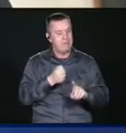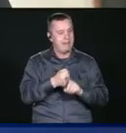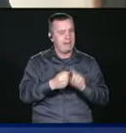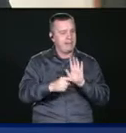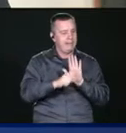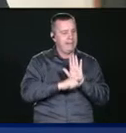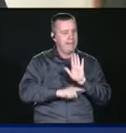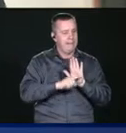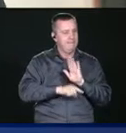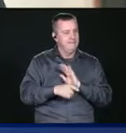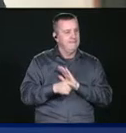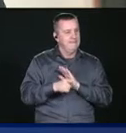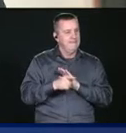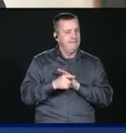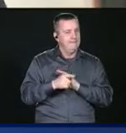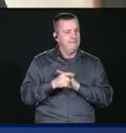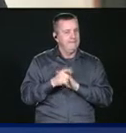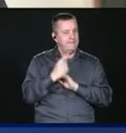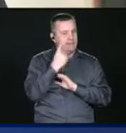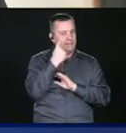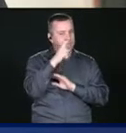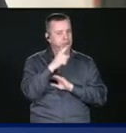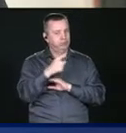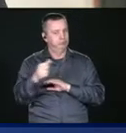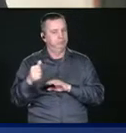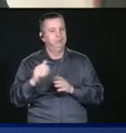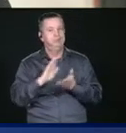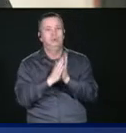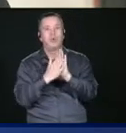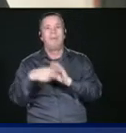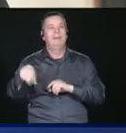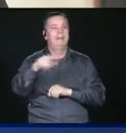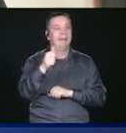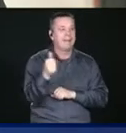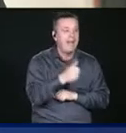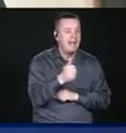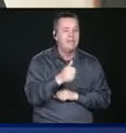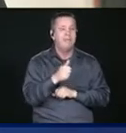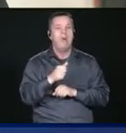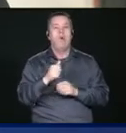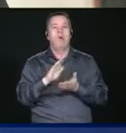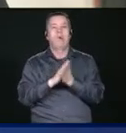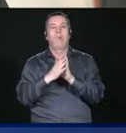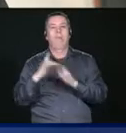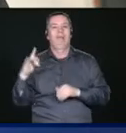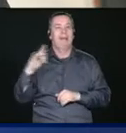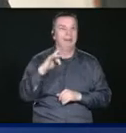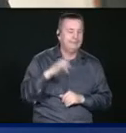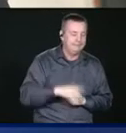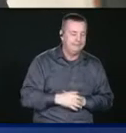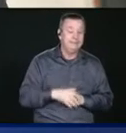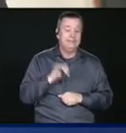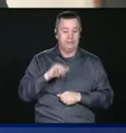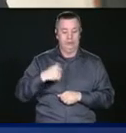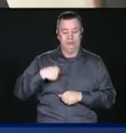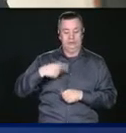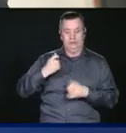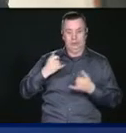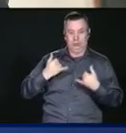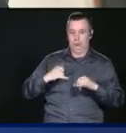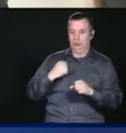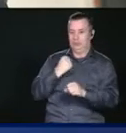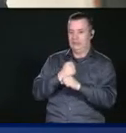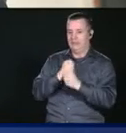compagnies aériennes en particulier. C'est pour ça que nous allons continuer de travailler avec les compagnies aériennes, y compris Air Canada, pour voir comment nous pouvons les aider